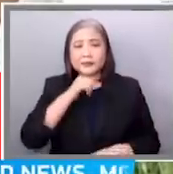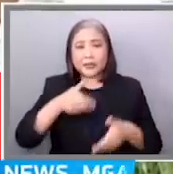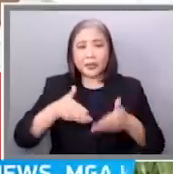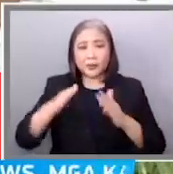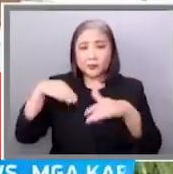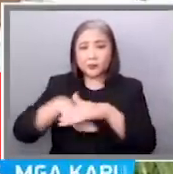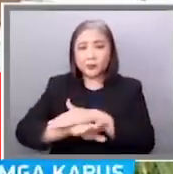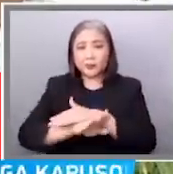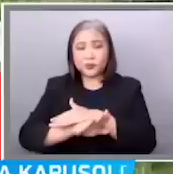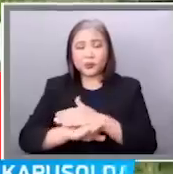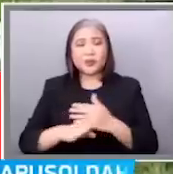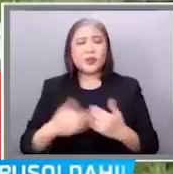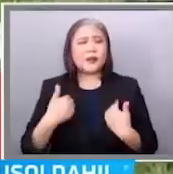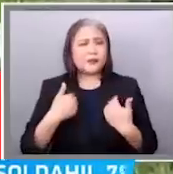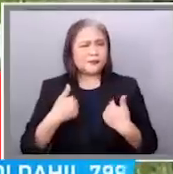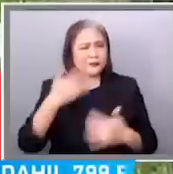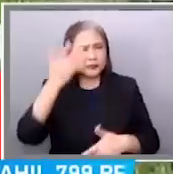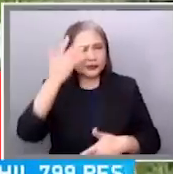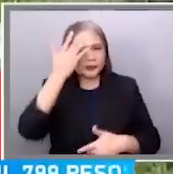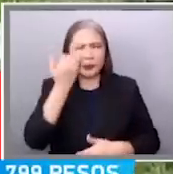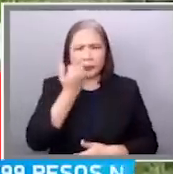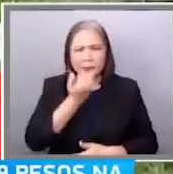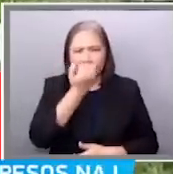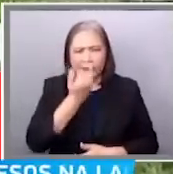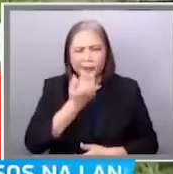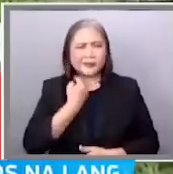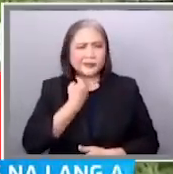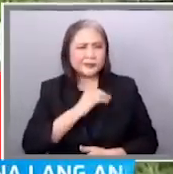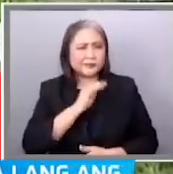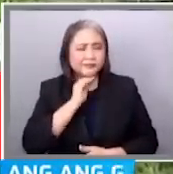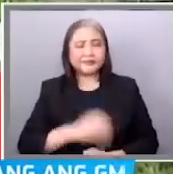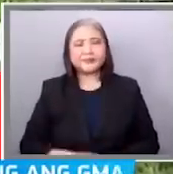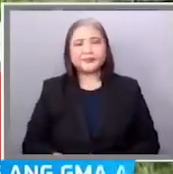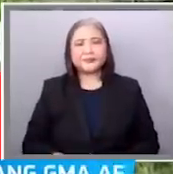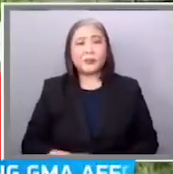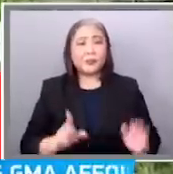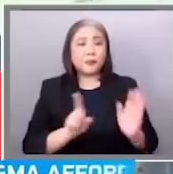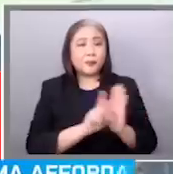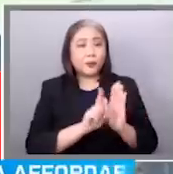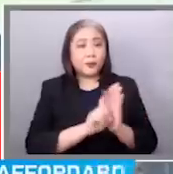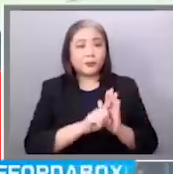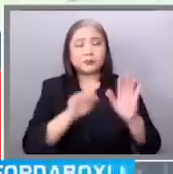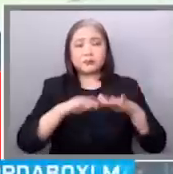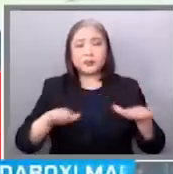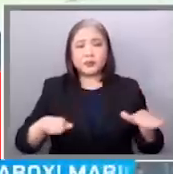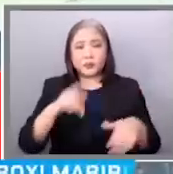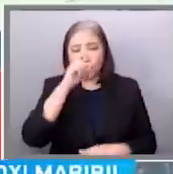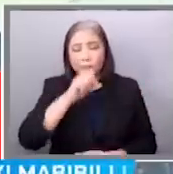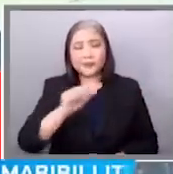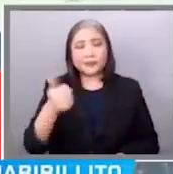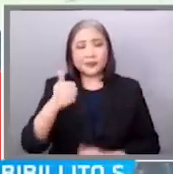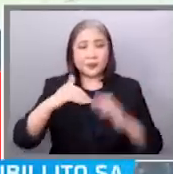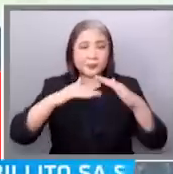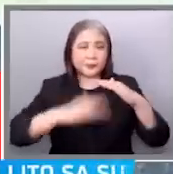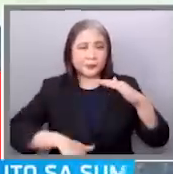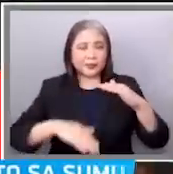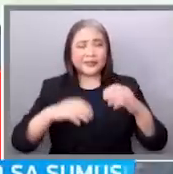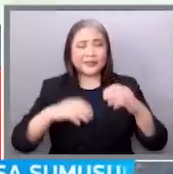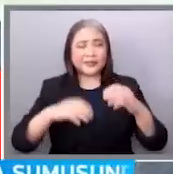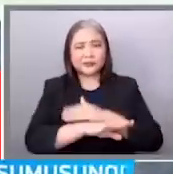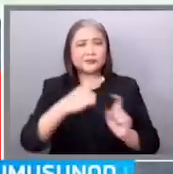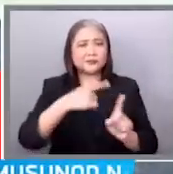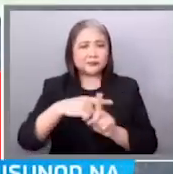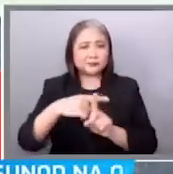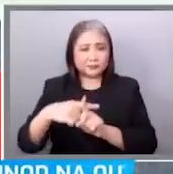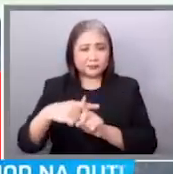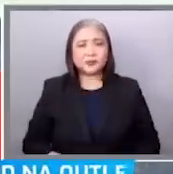ng anumang flu-like symptoms. Ipinagbabawal din ang mga batang edad 10 pababa sa loob ng sementeryo at no